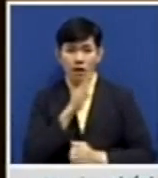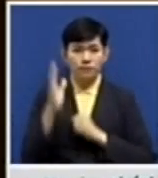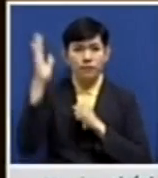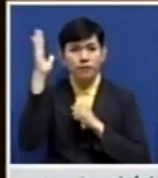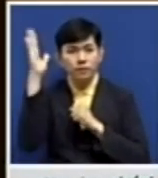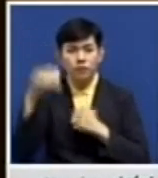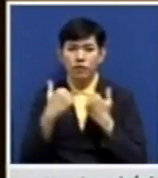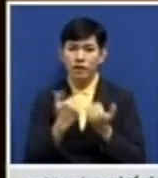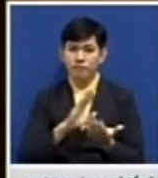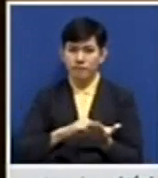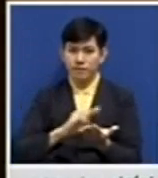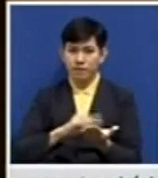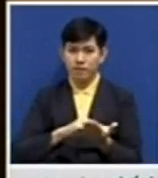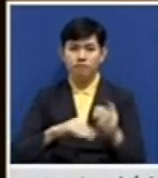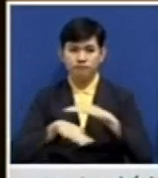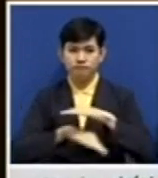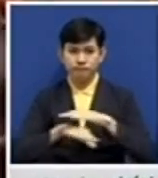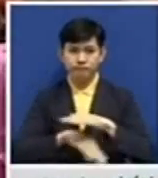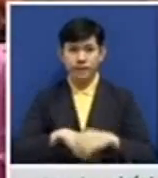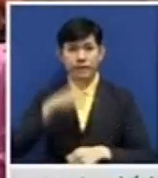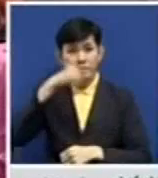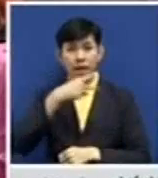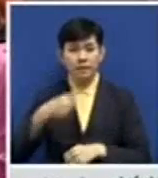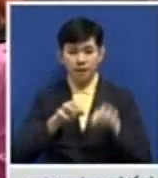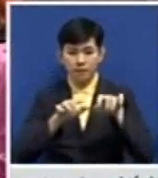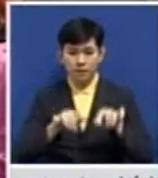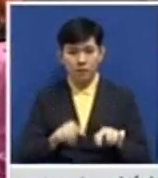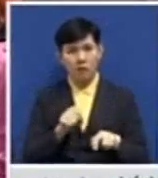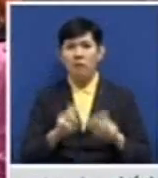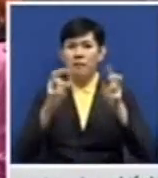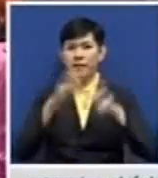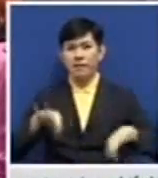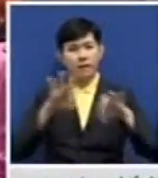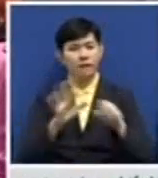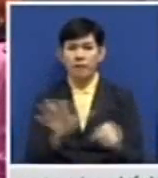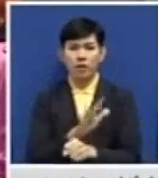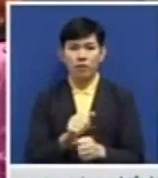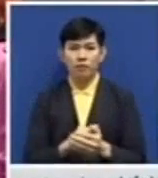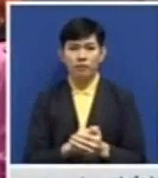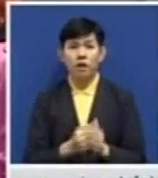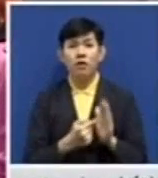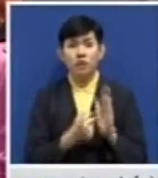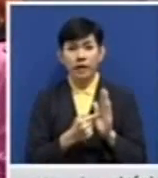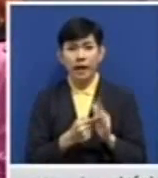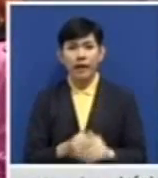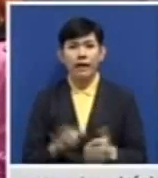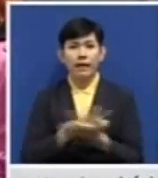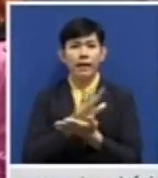ายนี้มันถูกบันทึกไว้เป็นลายลักษณ์อักษรฮะมันก็ขาดสาระสำคัญขอโทษนะฮะที่ผมจะยกขึ้นโชว์ตร